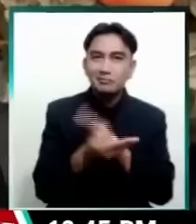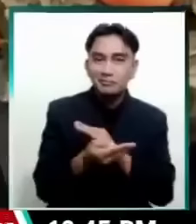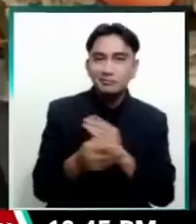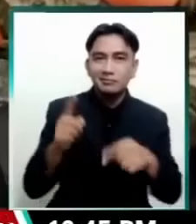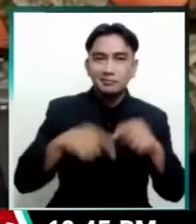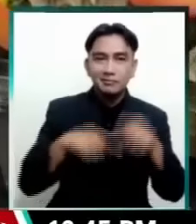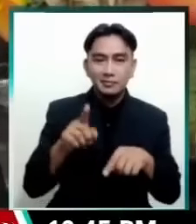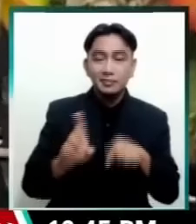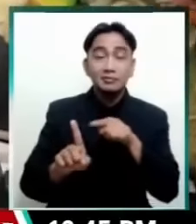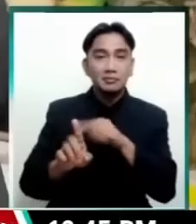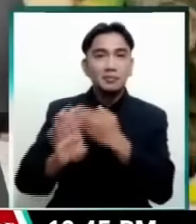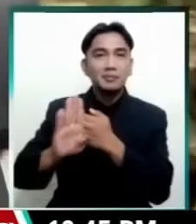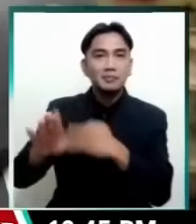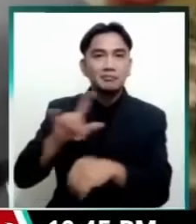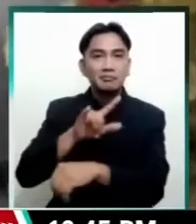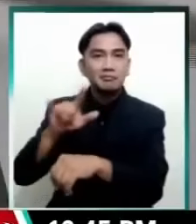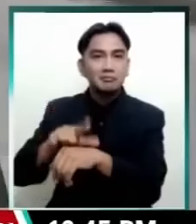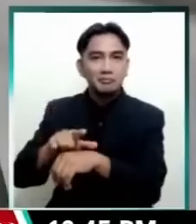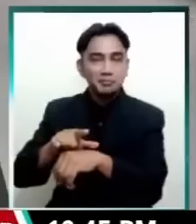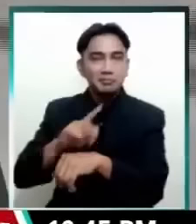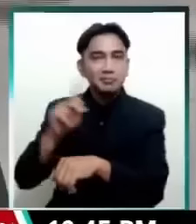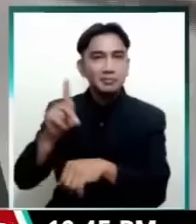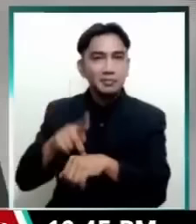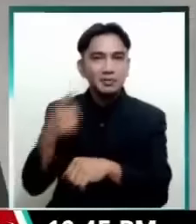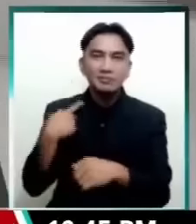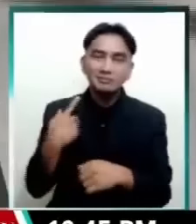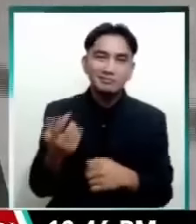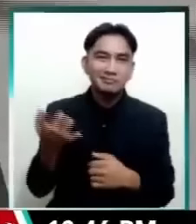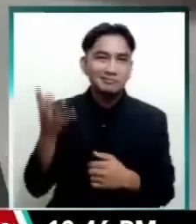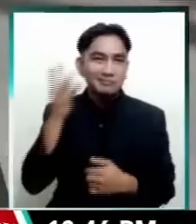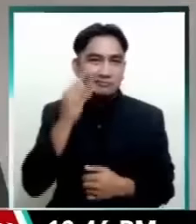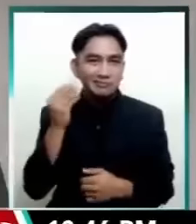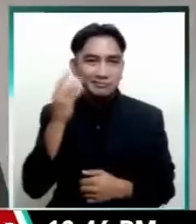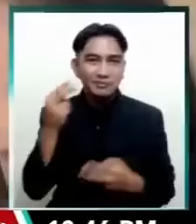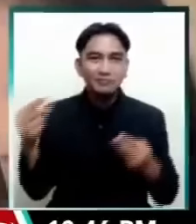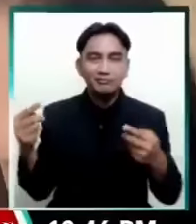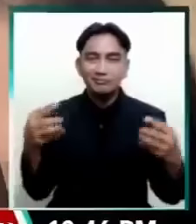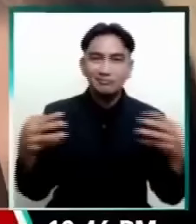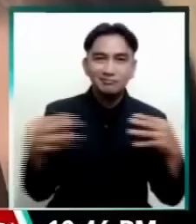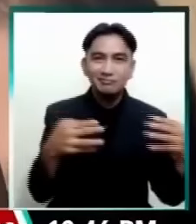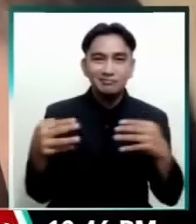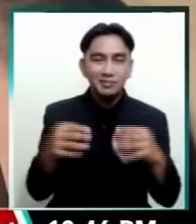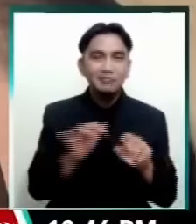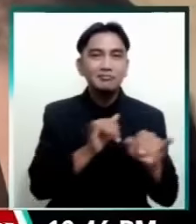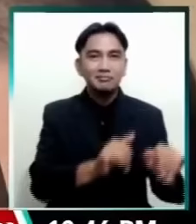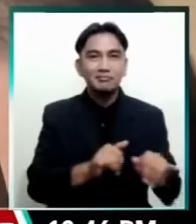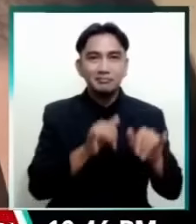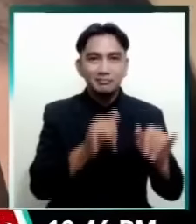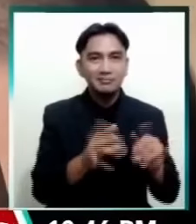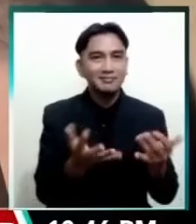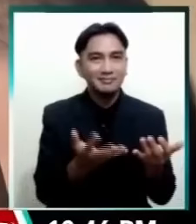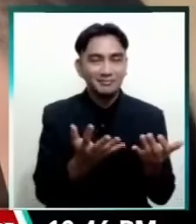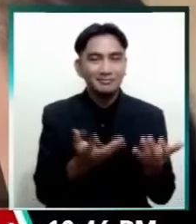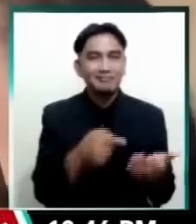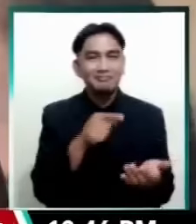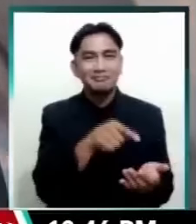Pilipinas matapos pagdaanan ang limang gera at manatili ng 23 taon sa Gaza. It's not okay for me. I am angry and